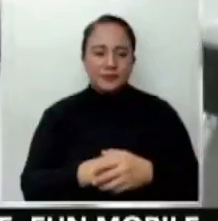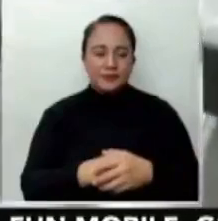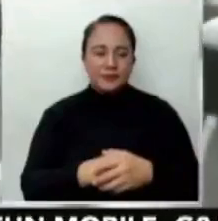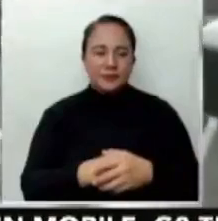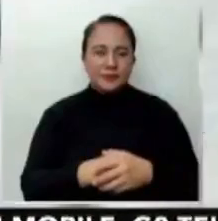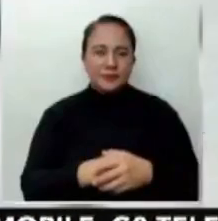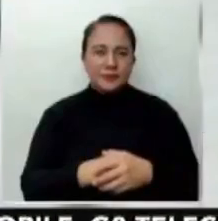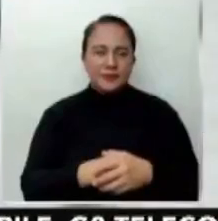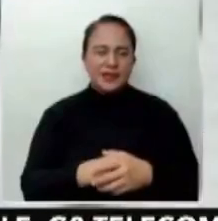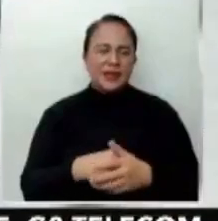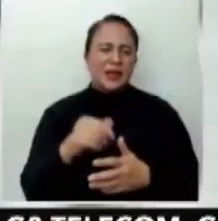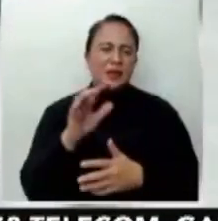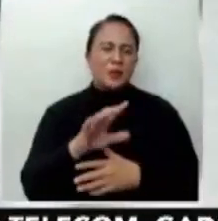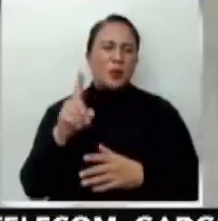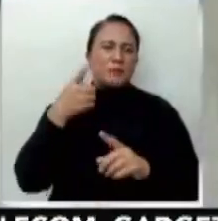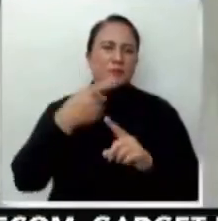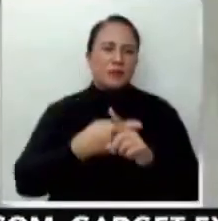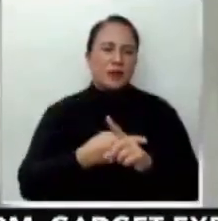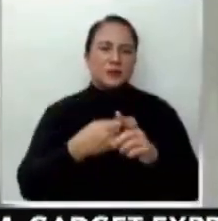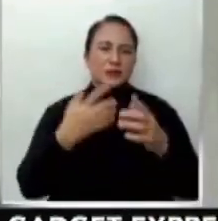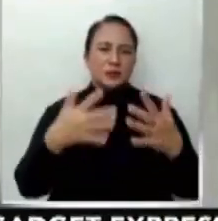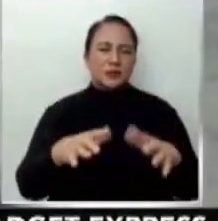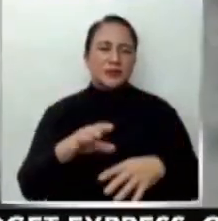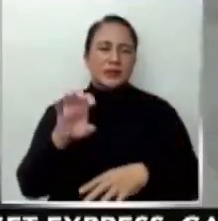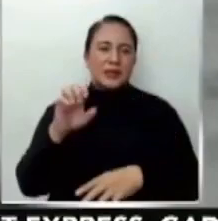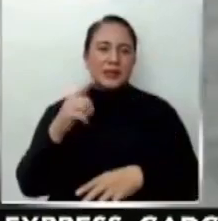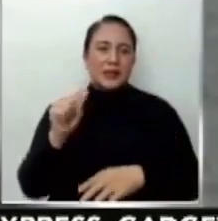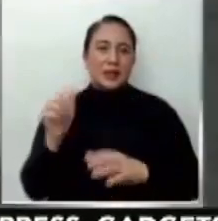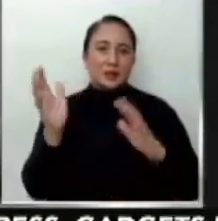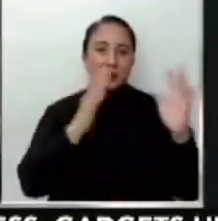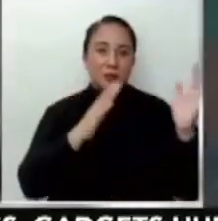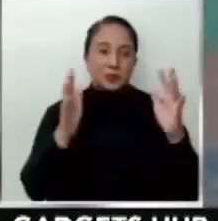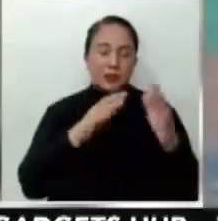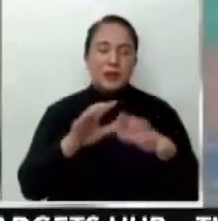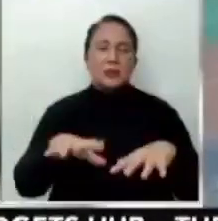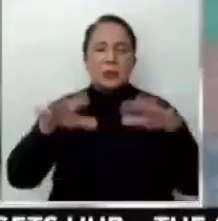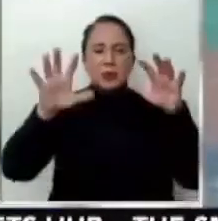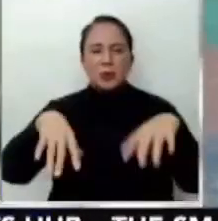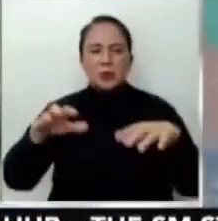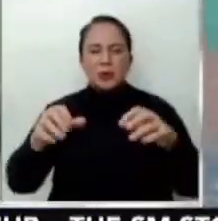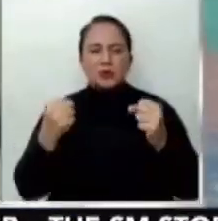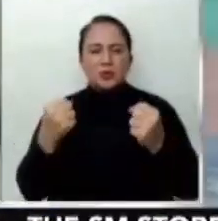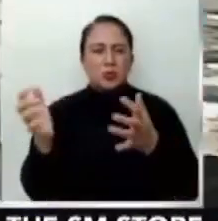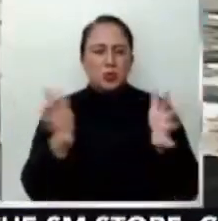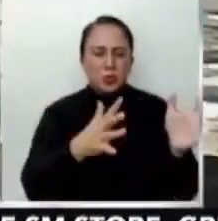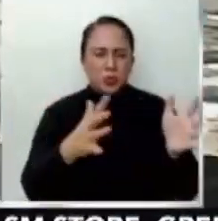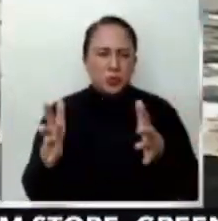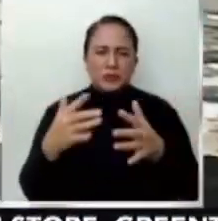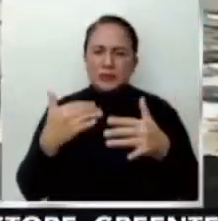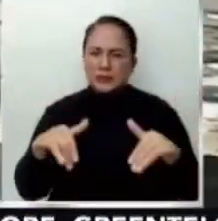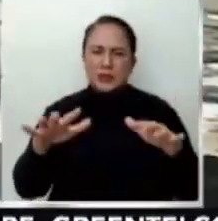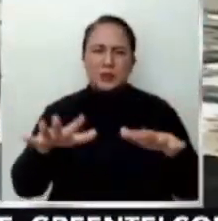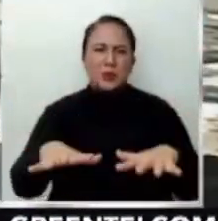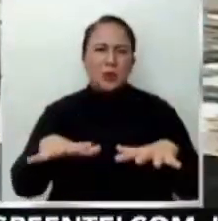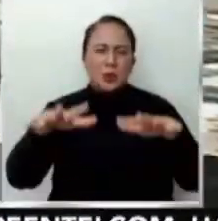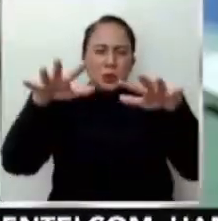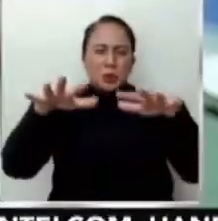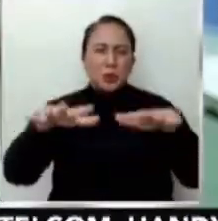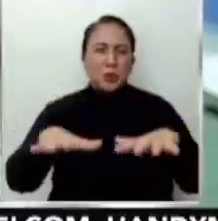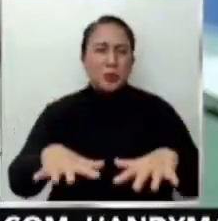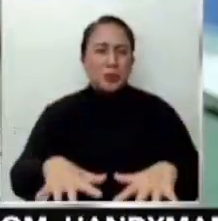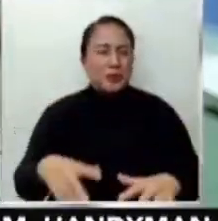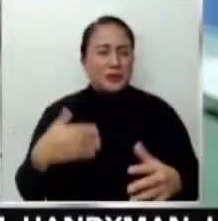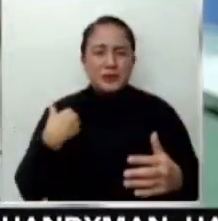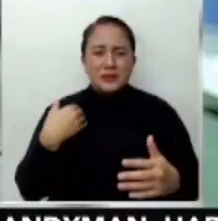Mahigit isang buwan matapos ang bagyong Egay at mga pag-ulang dala ng habagat, hindi paghumuhupa ang baha sa Doña Damiana de Leon